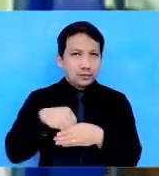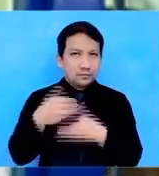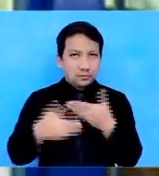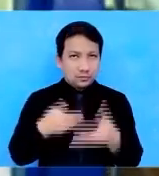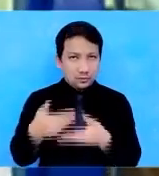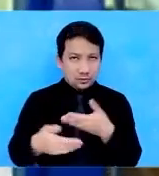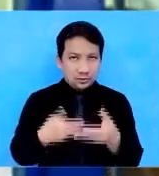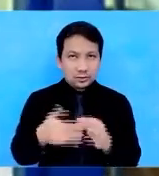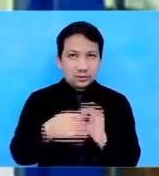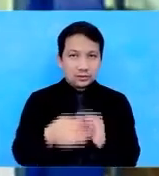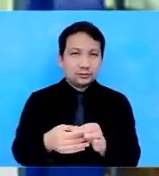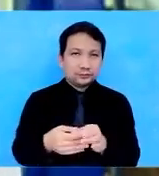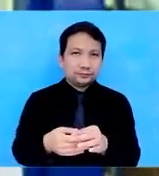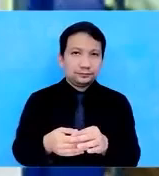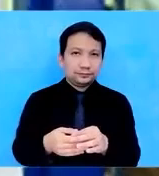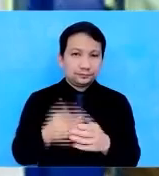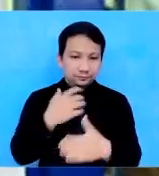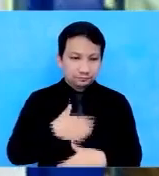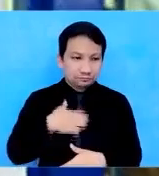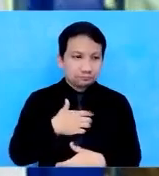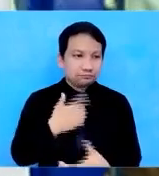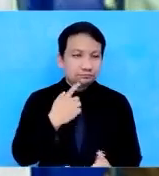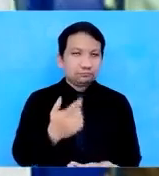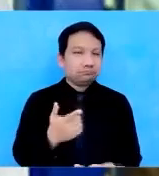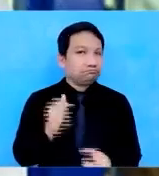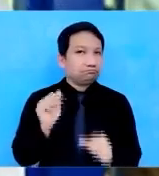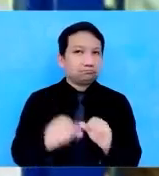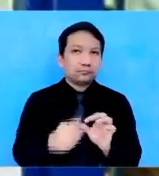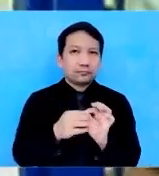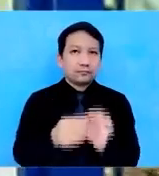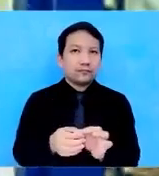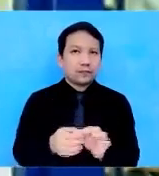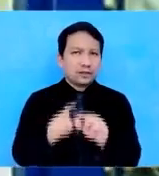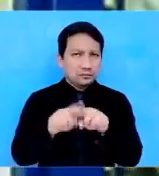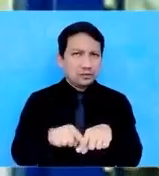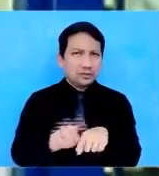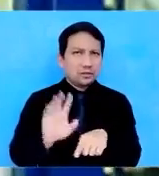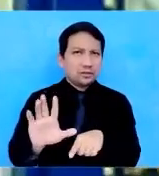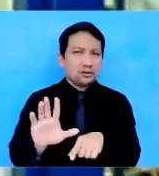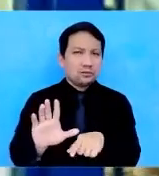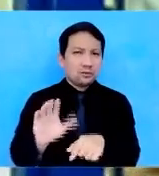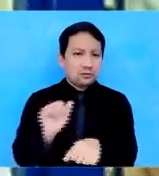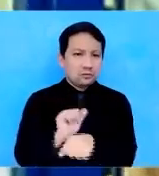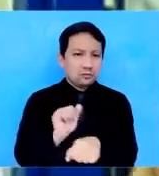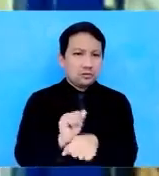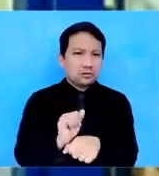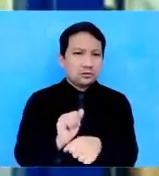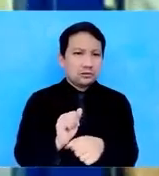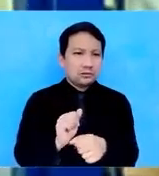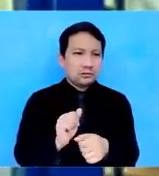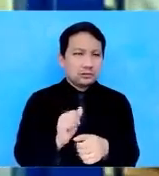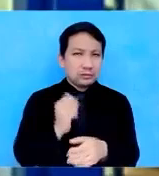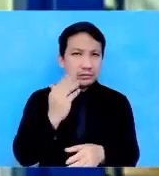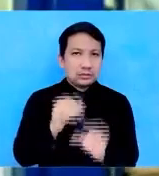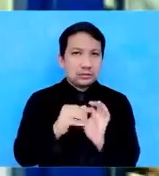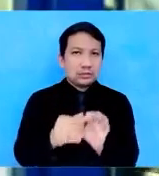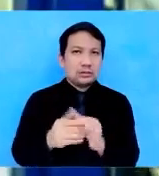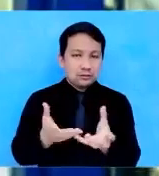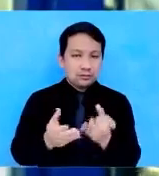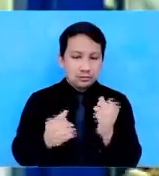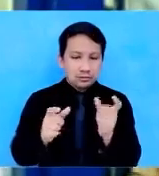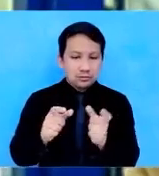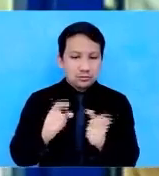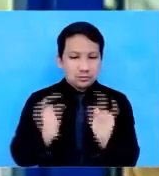po yung handling ng mga complaints. So, syempre po, depende rin po sa workload na matatanggap. And we will adjust